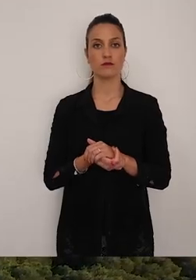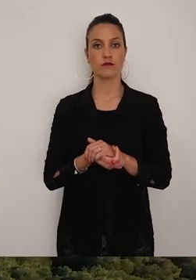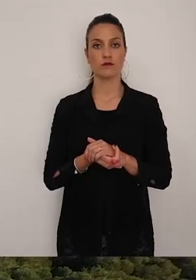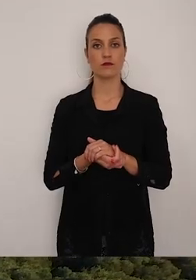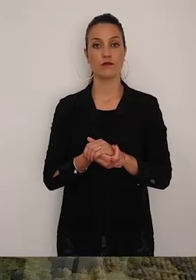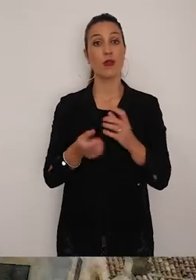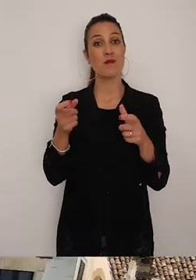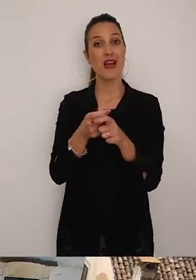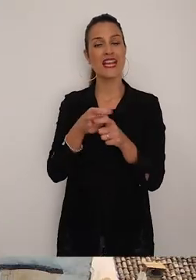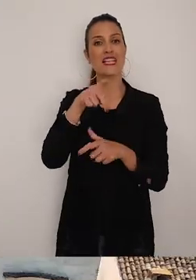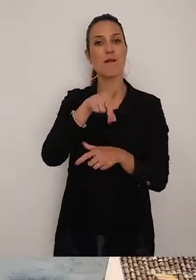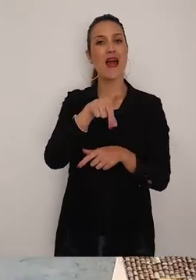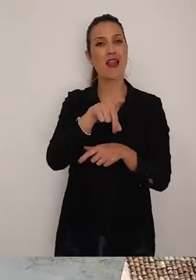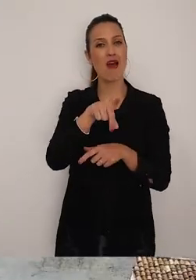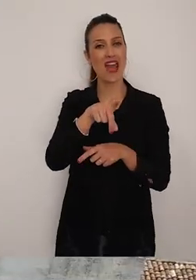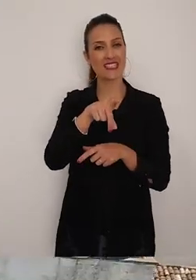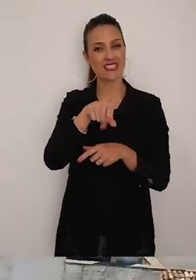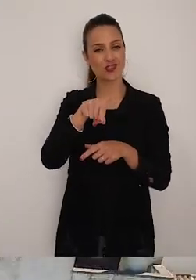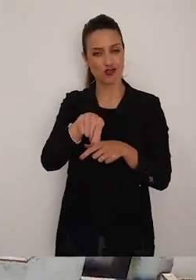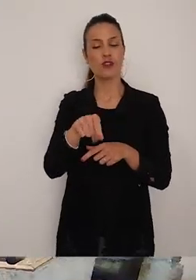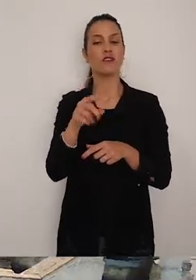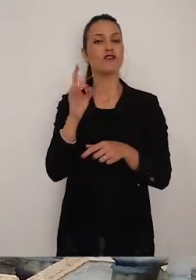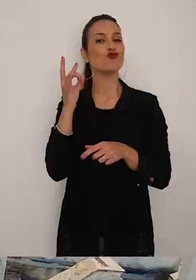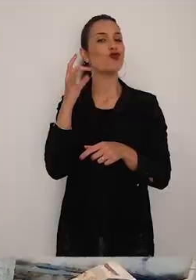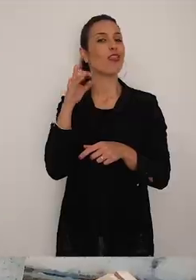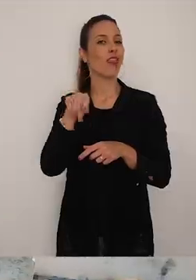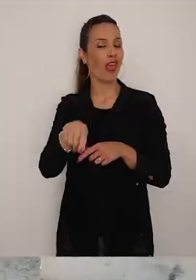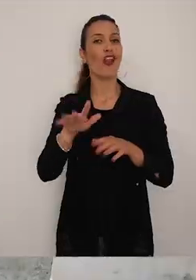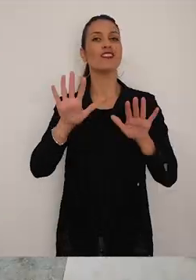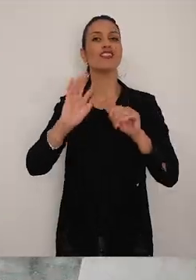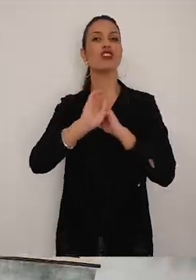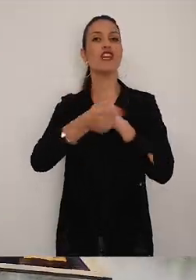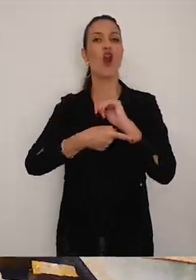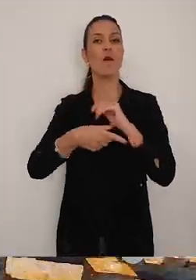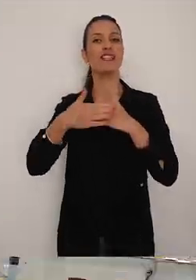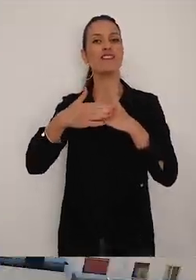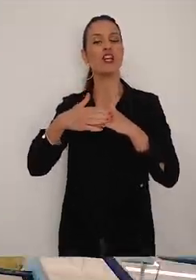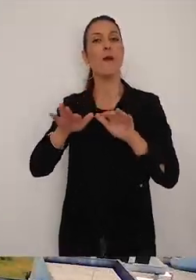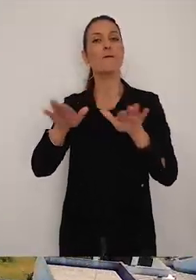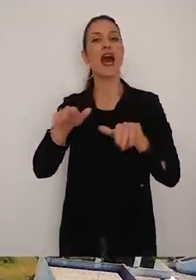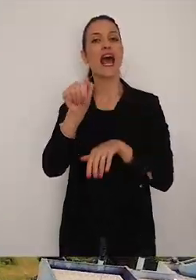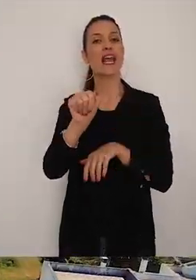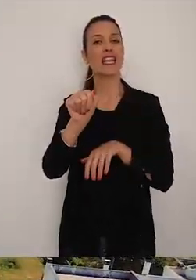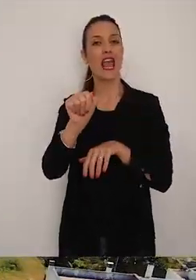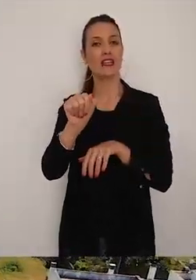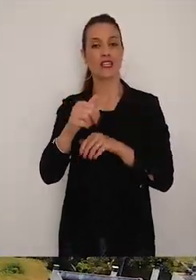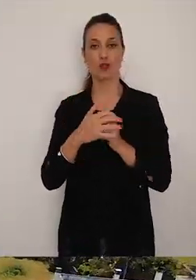Situata nel cuore del Salento, Palmariggi è un autentico gioiello a meno di 10 km dal mare Adriatico.